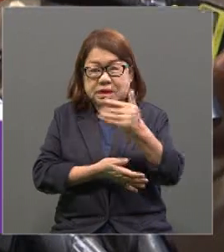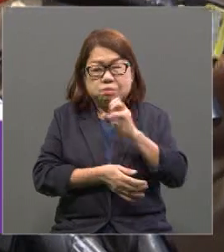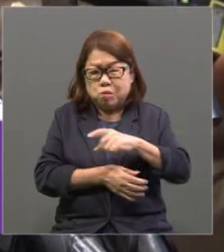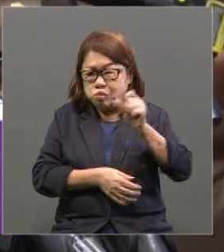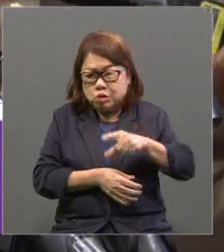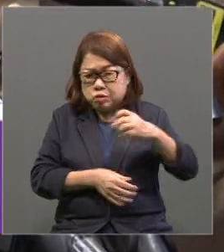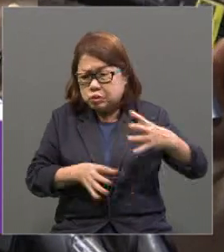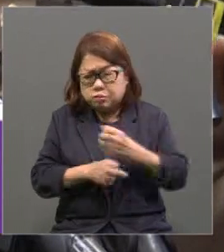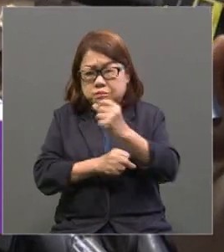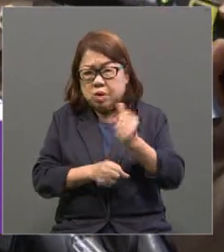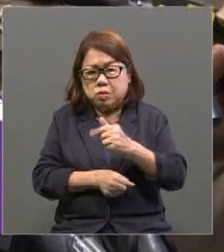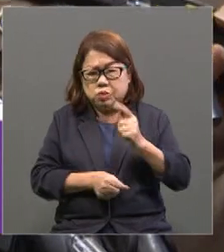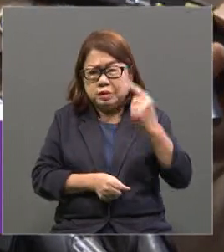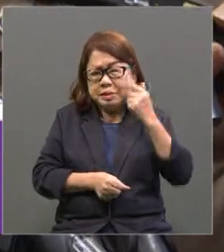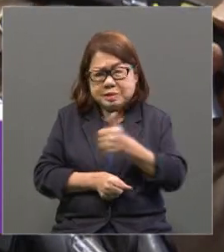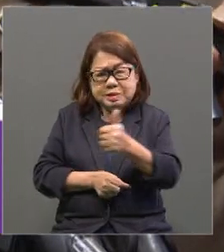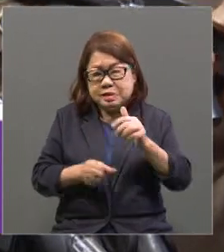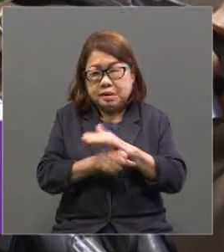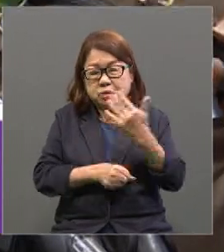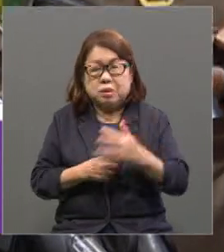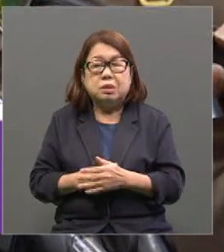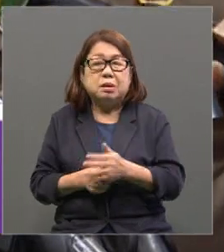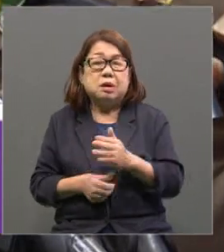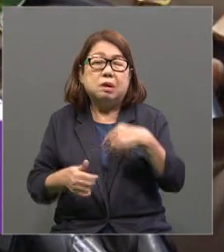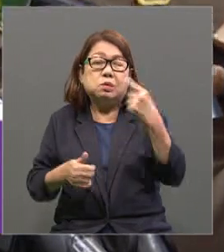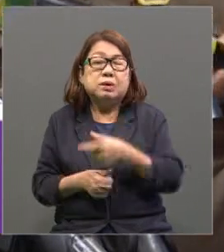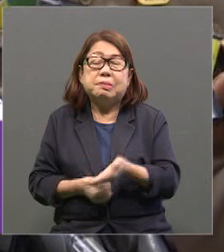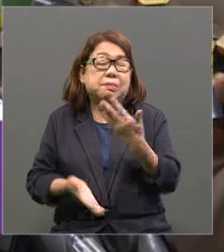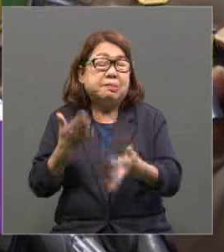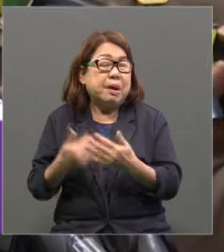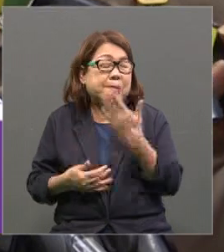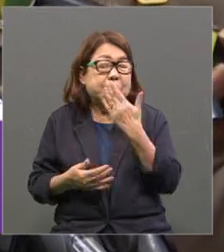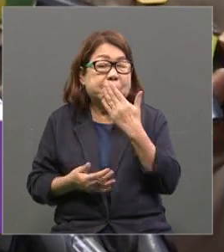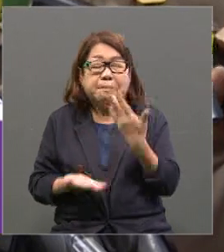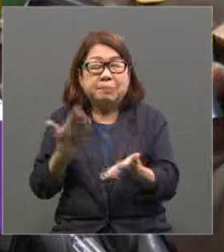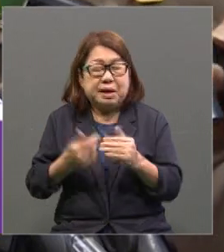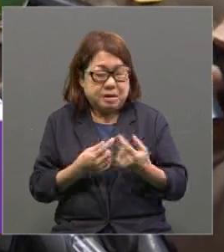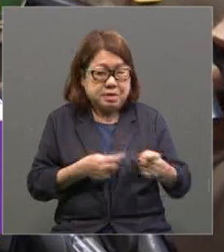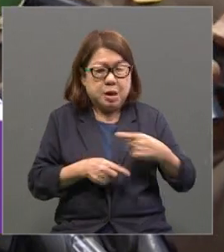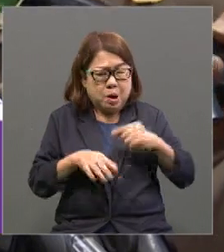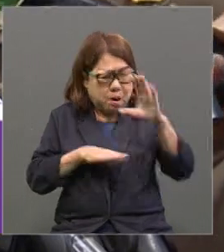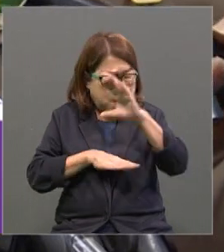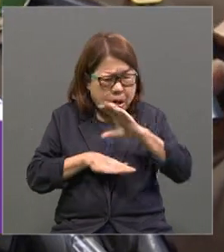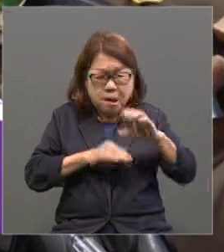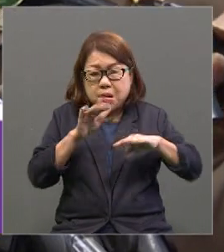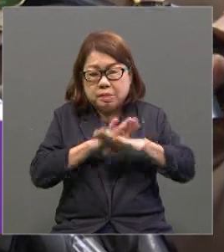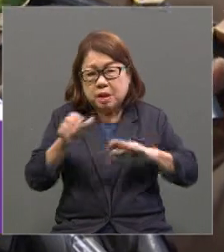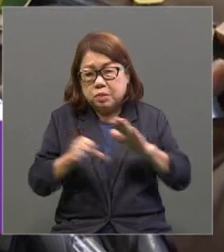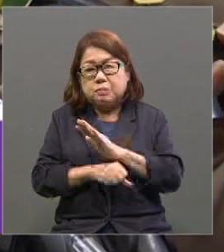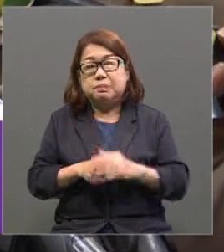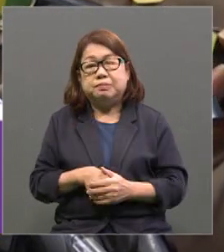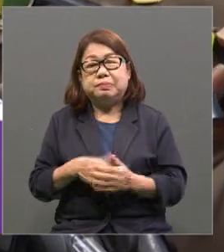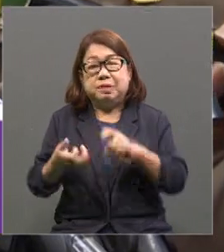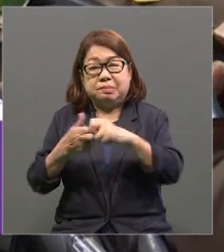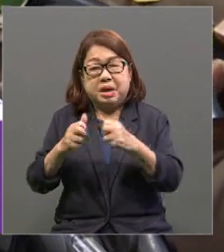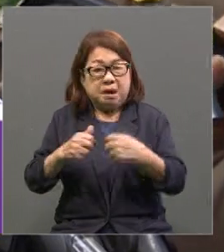ให้เร็วแต่รอบคอบแม้ผู้ต้องหาจะให้ความร่วมมือก็จะหาหลักฐานอย่างอื่นมาประกอบจนสมบูรณ์และคดีนี้ยืนยันว่าหลักฐาน